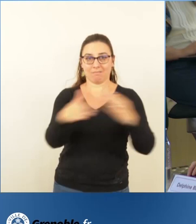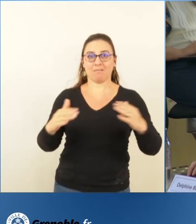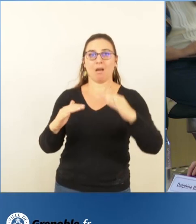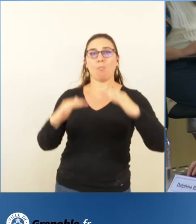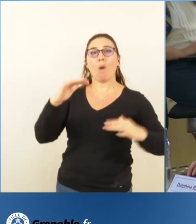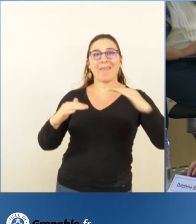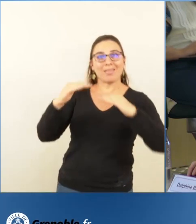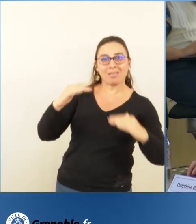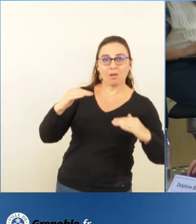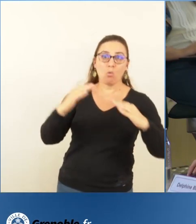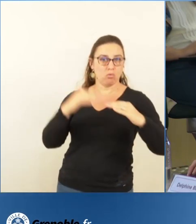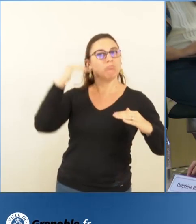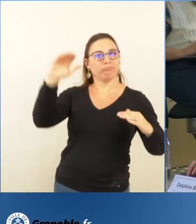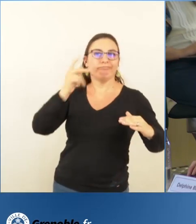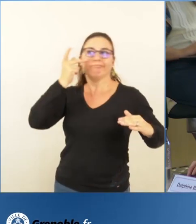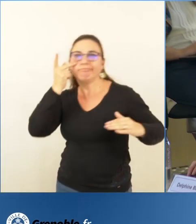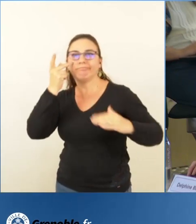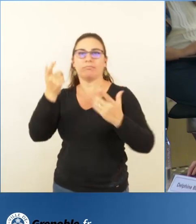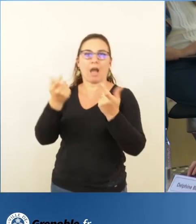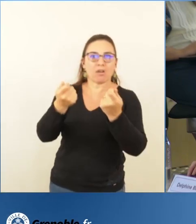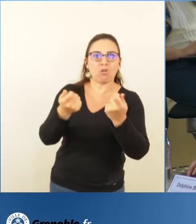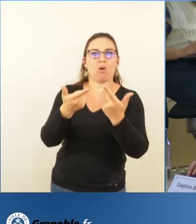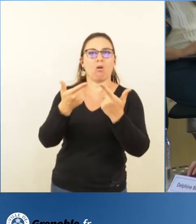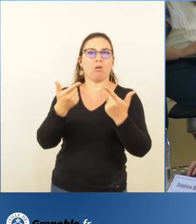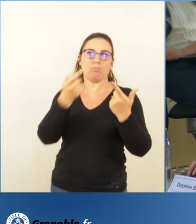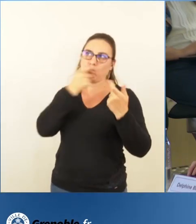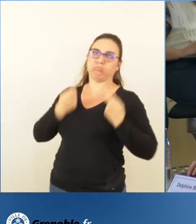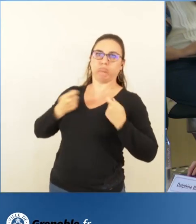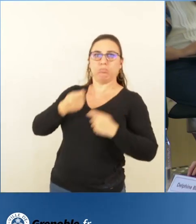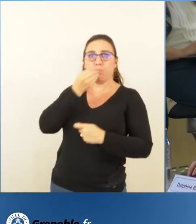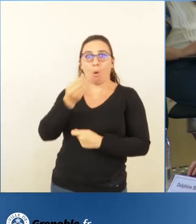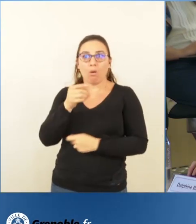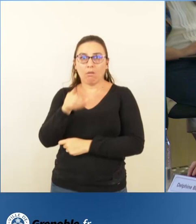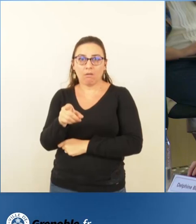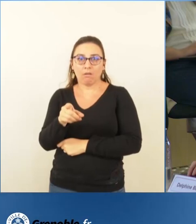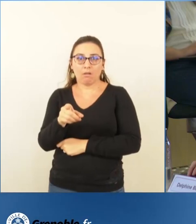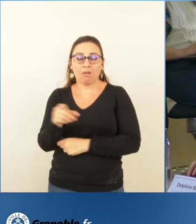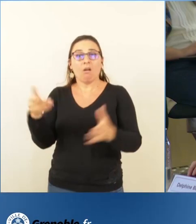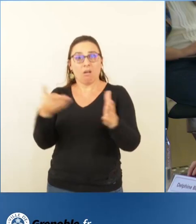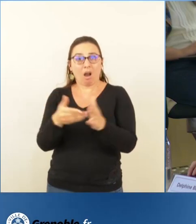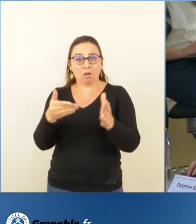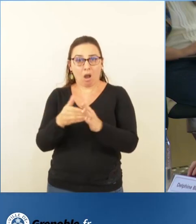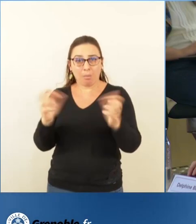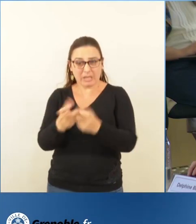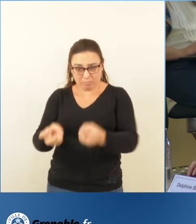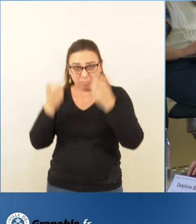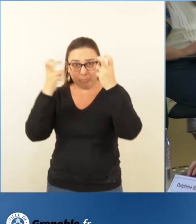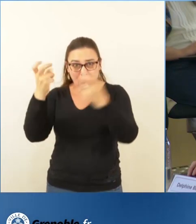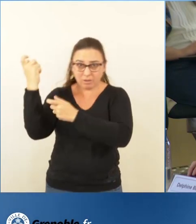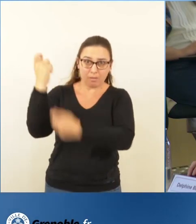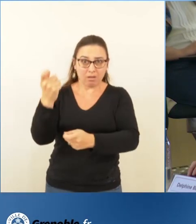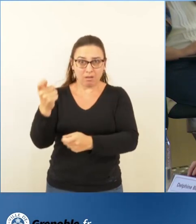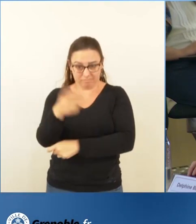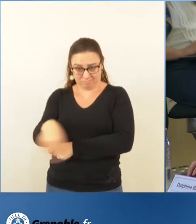à élever c'est à dire celle sur lesquelles vous allez encore appliquer une augmentation de tarifs